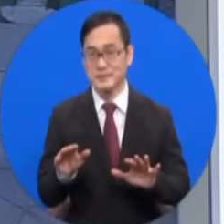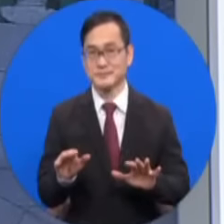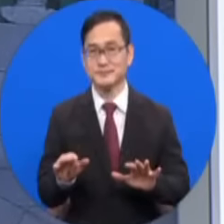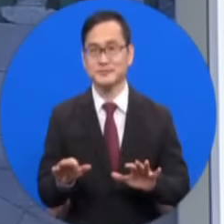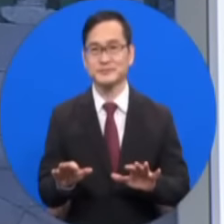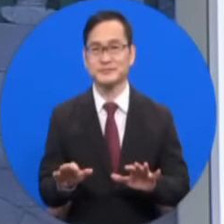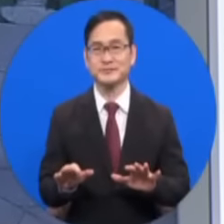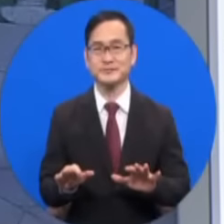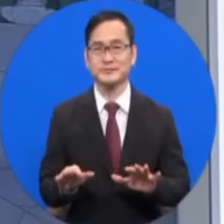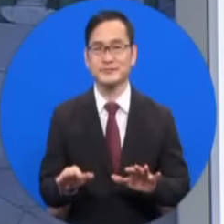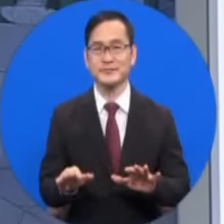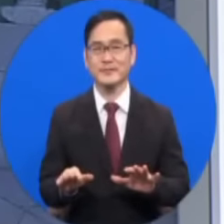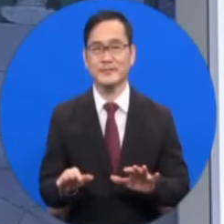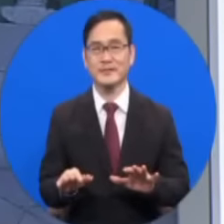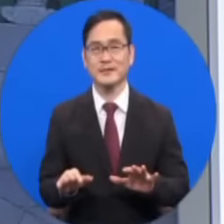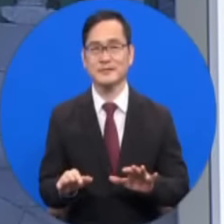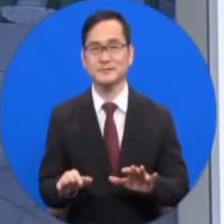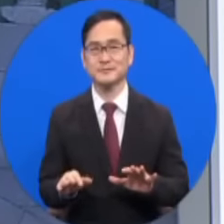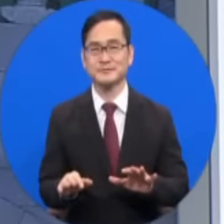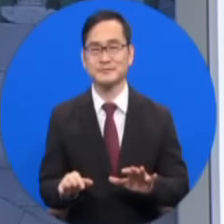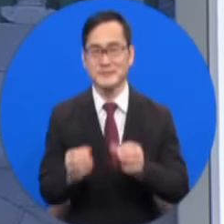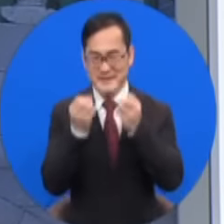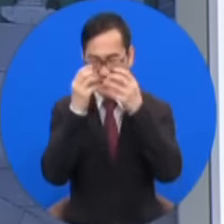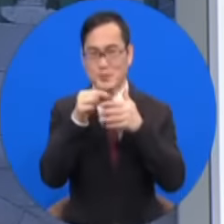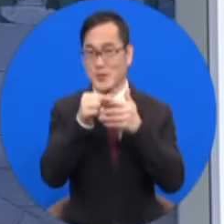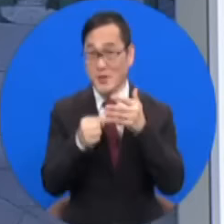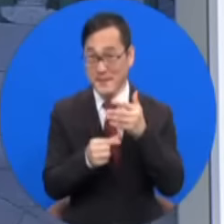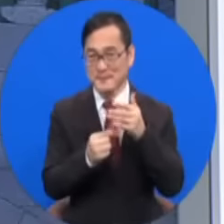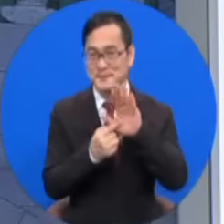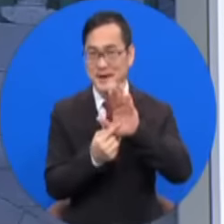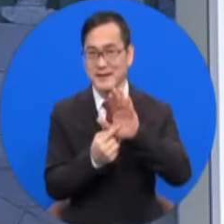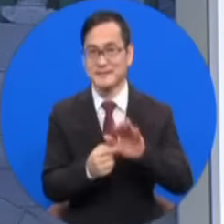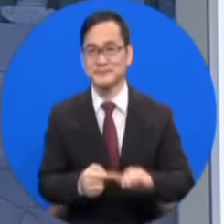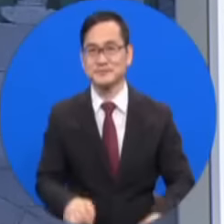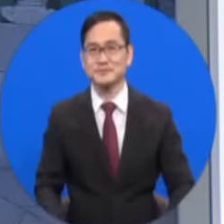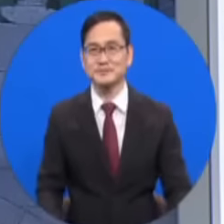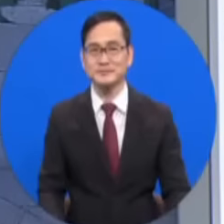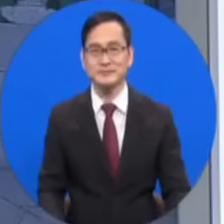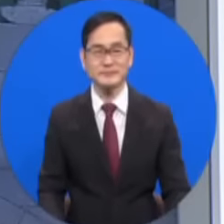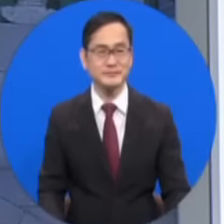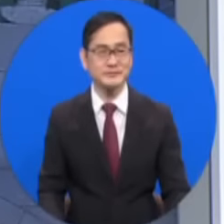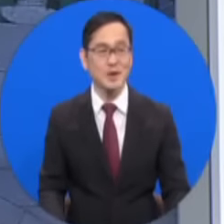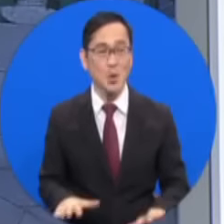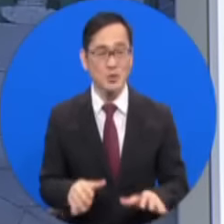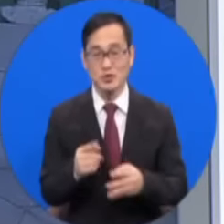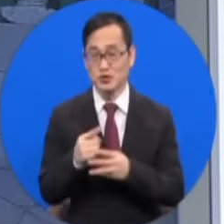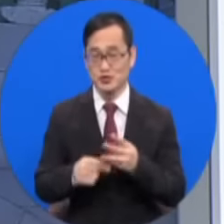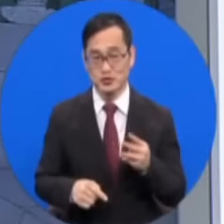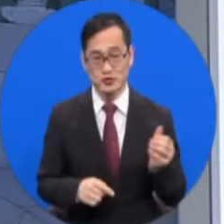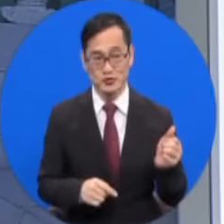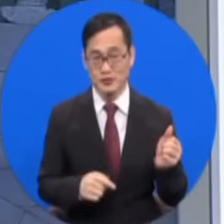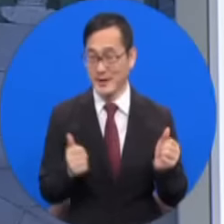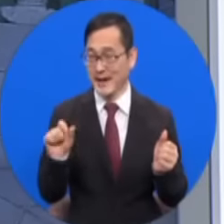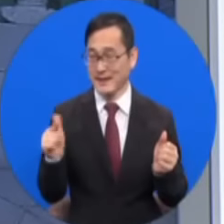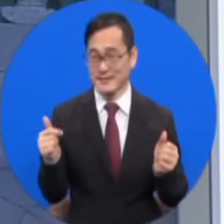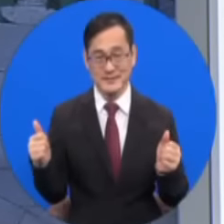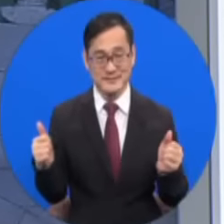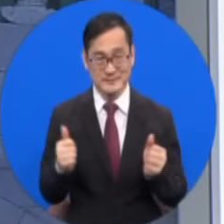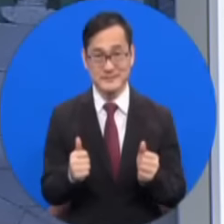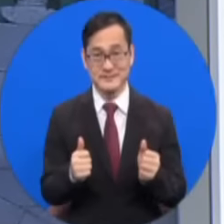준비한 새로운 질문이 있습니다 자 패널들에게 사전을 불었습니다 오늘 윤선 대통령과 한동훈 대표